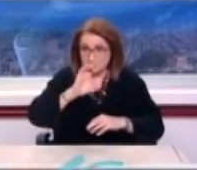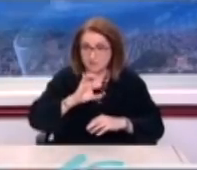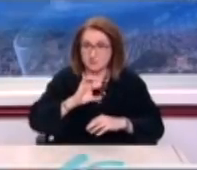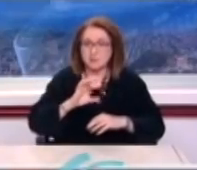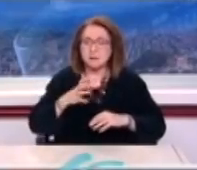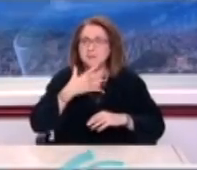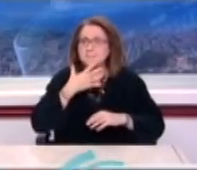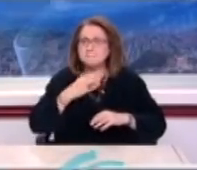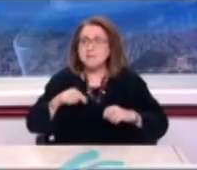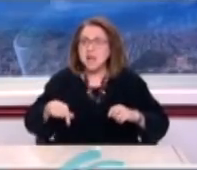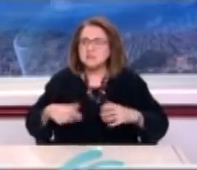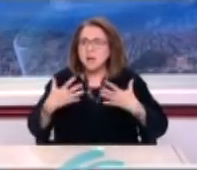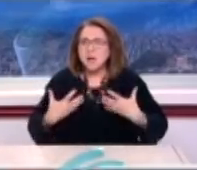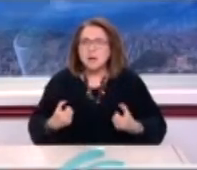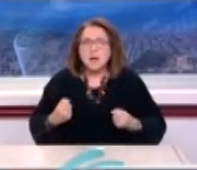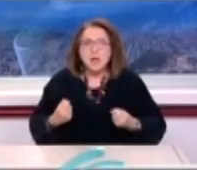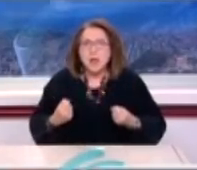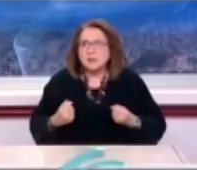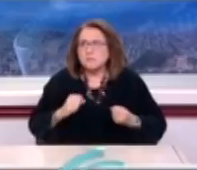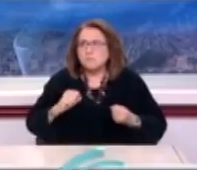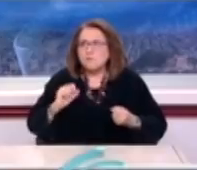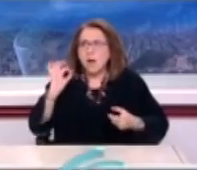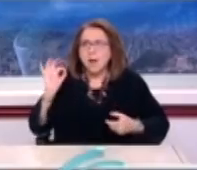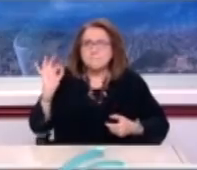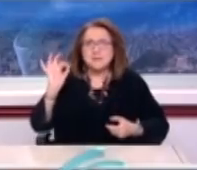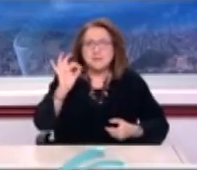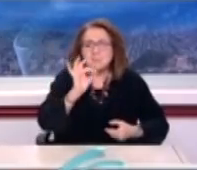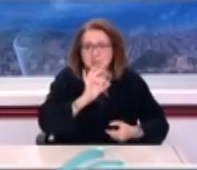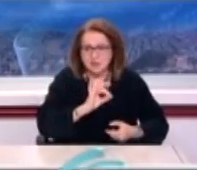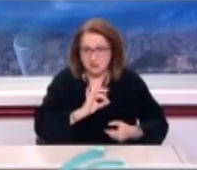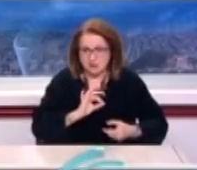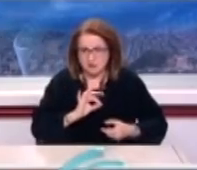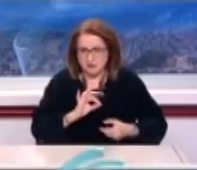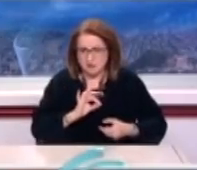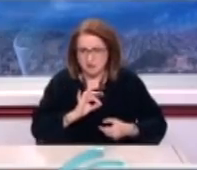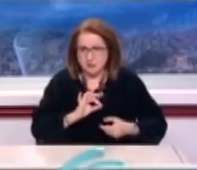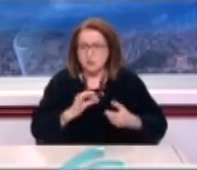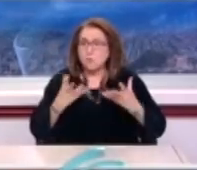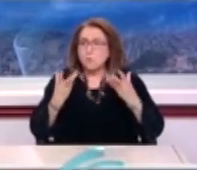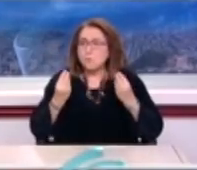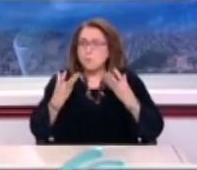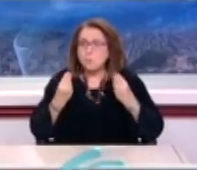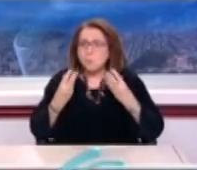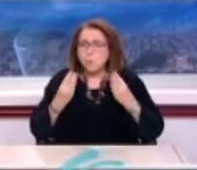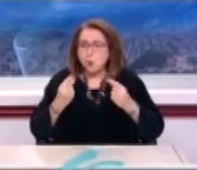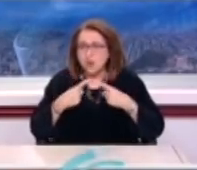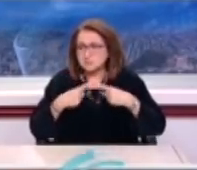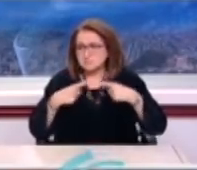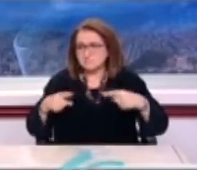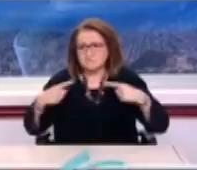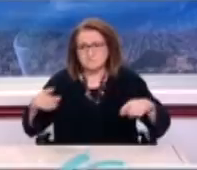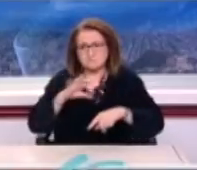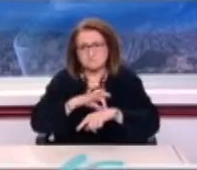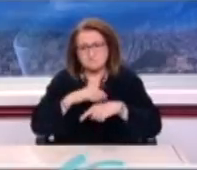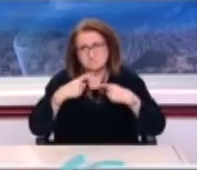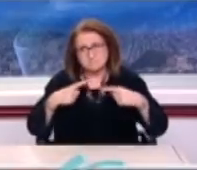είναι σε μια επιδημική φάση πολλαπλών εισαγωγών της νόσου με επακόλουθο